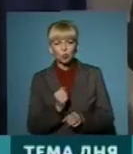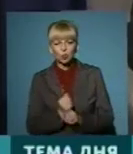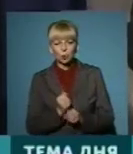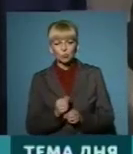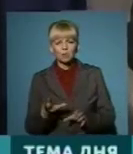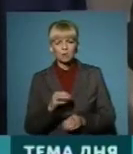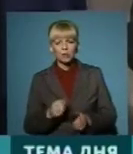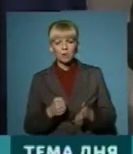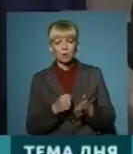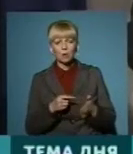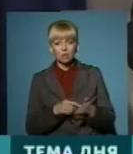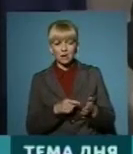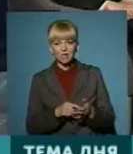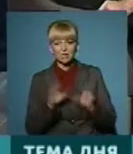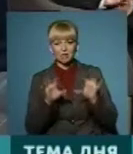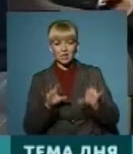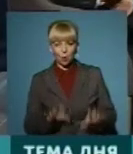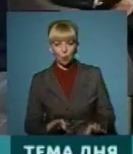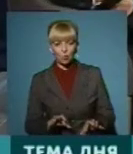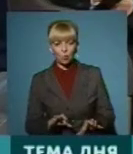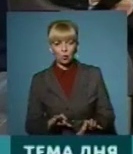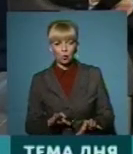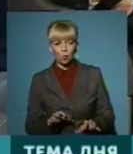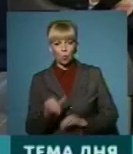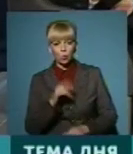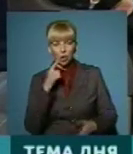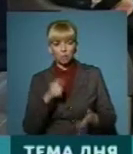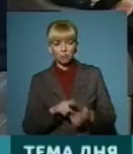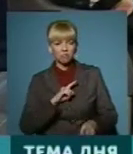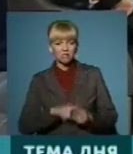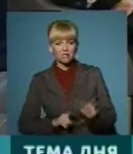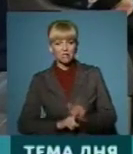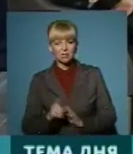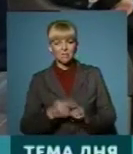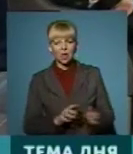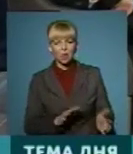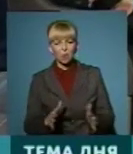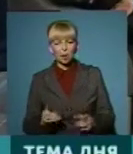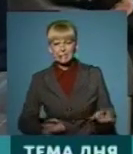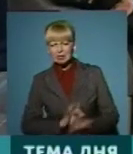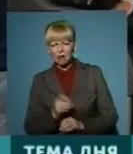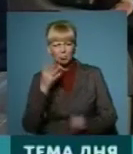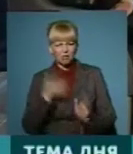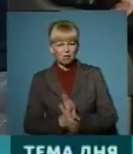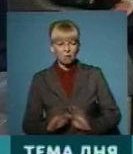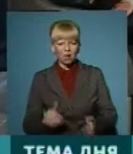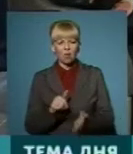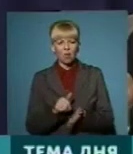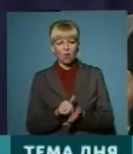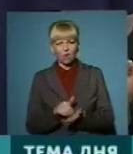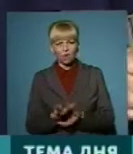Все упирается в момент, в законность. Значит, вот где попадаешь, моментально начинаются вот такие моменты, какие-то схемы непонятные, я отказываюсь от этого